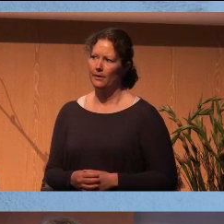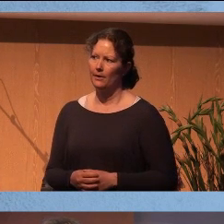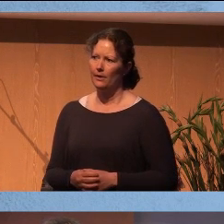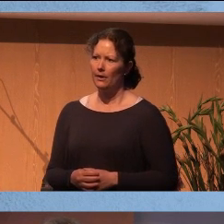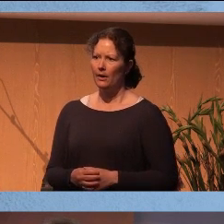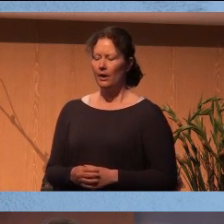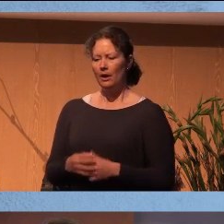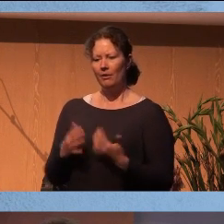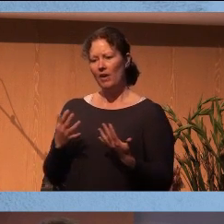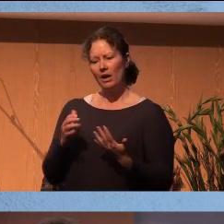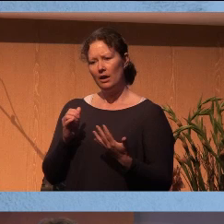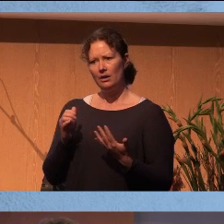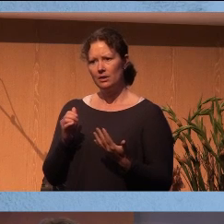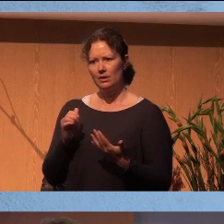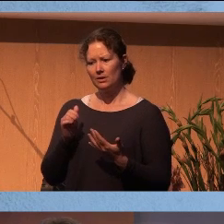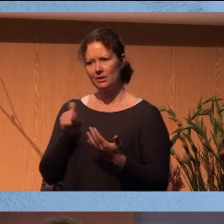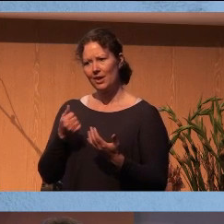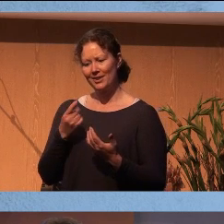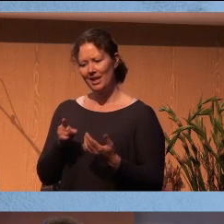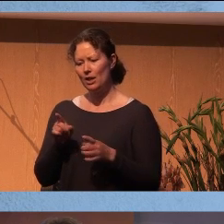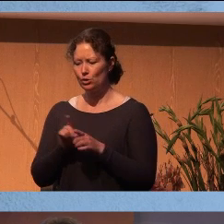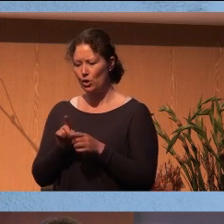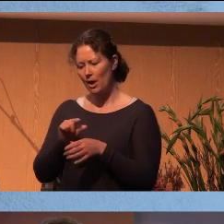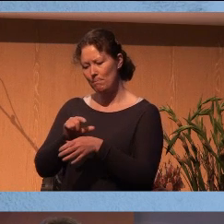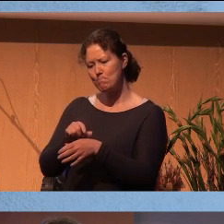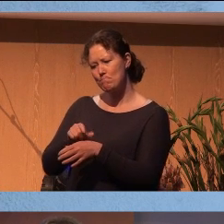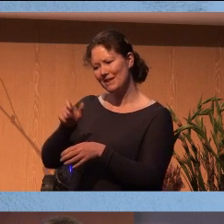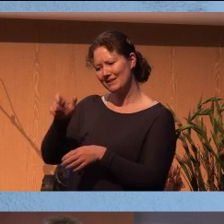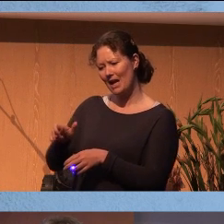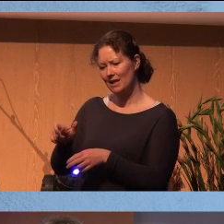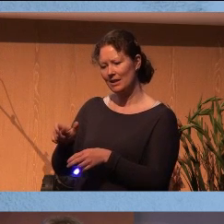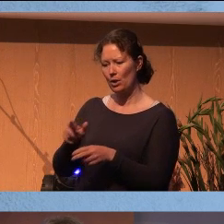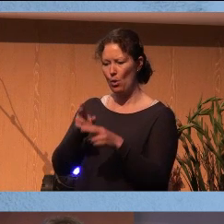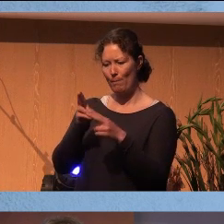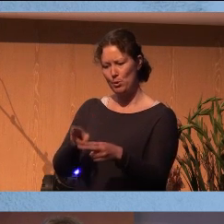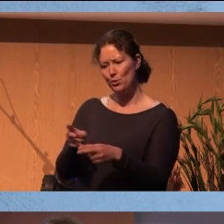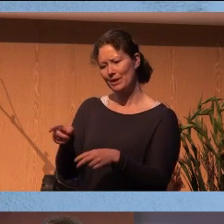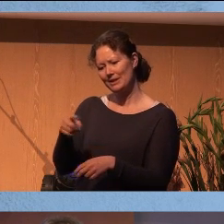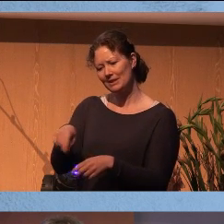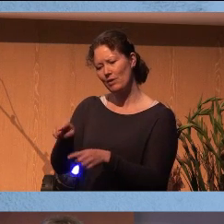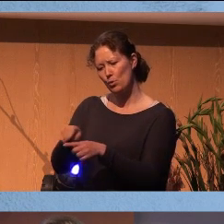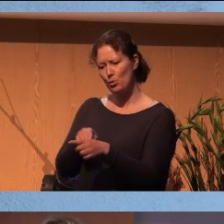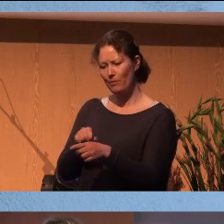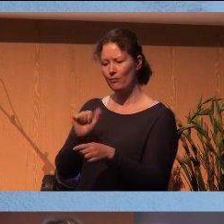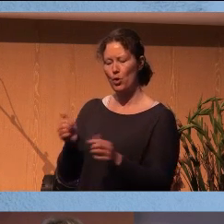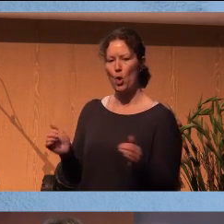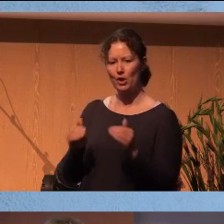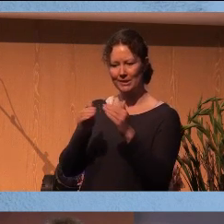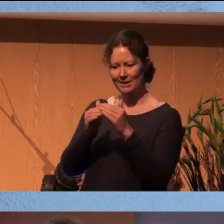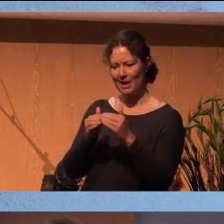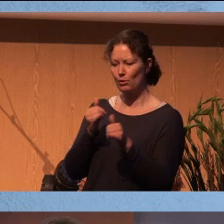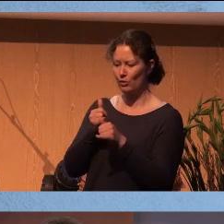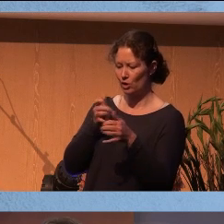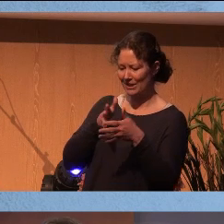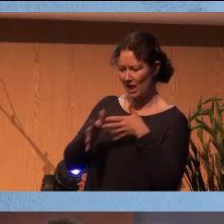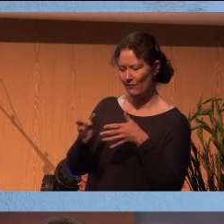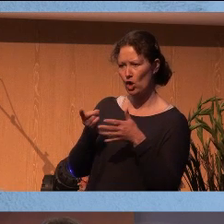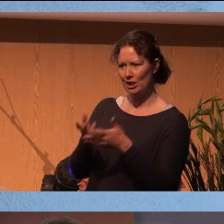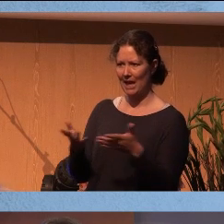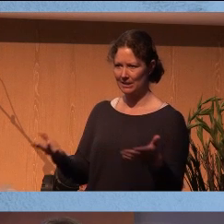Hva det som skal til for at pasient og bruker skal være utgangspunktet for organiseringen og gjennomføringen av